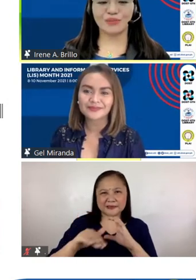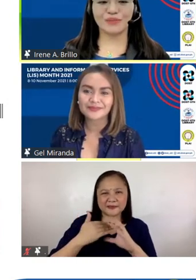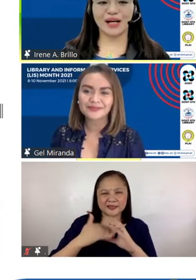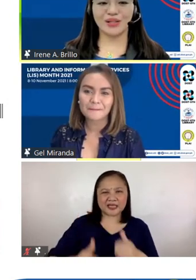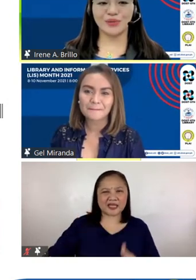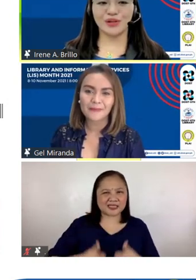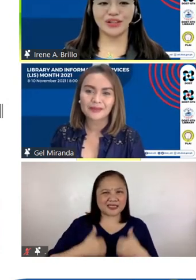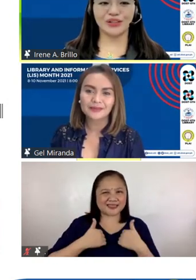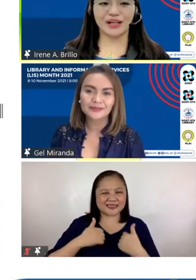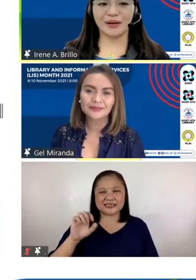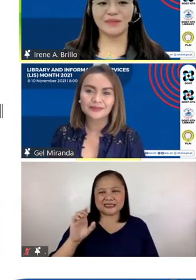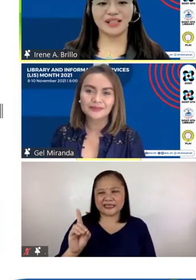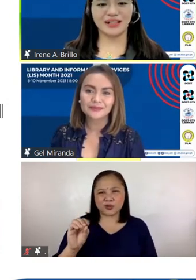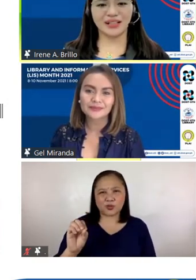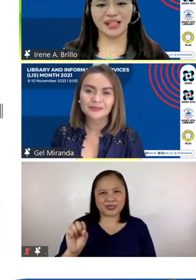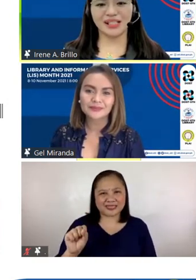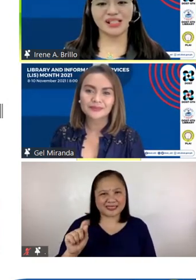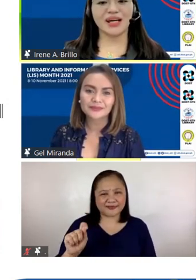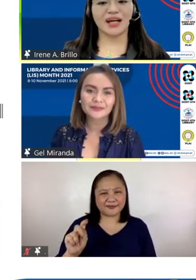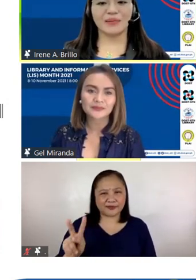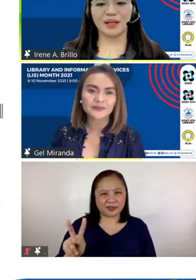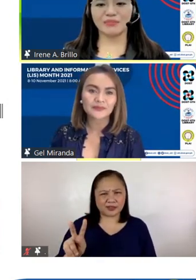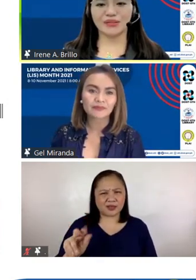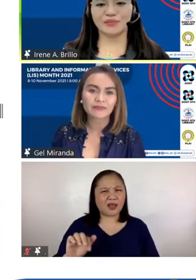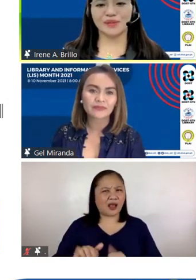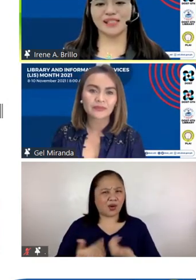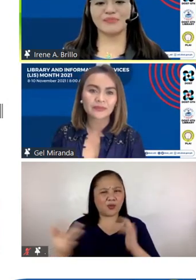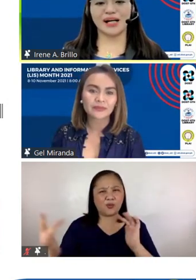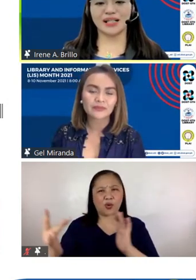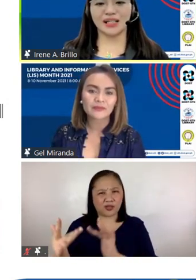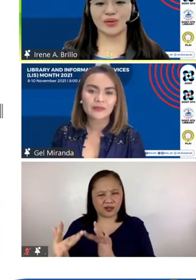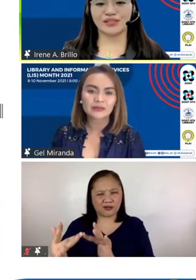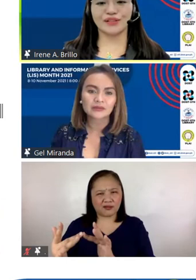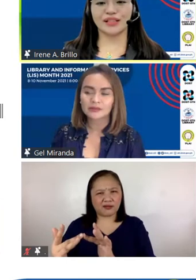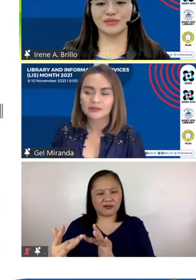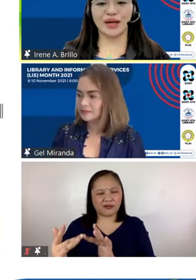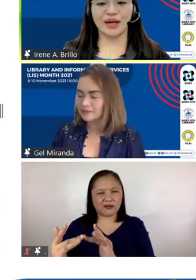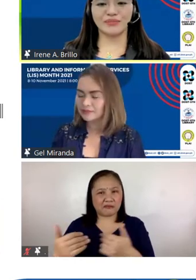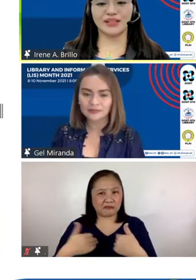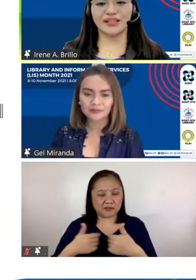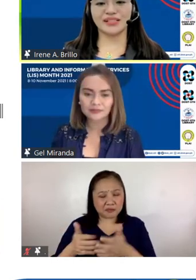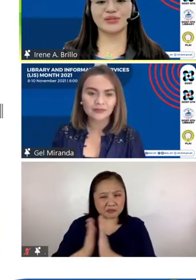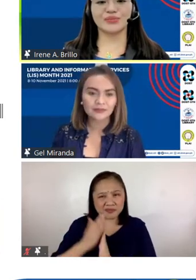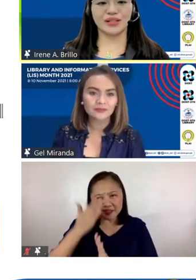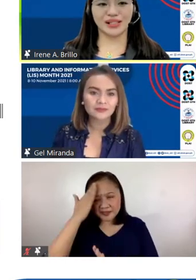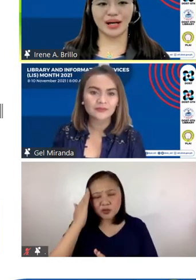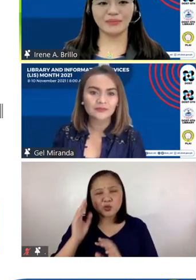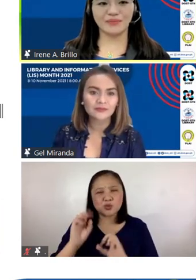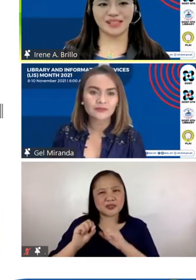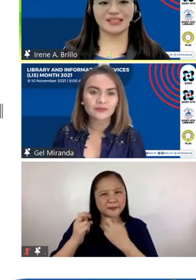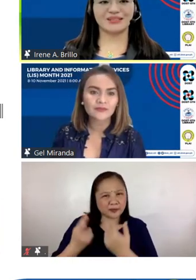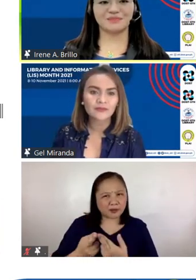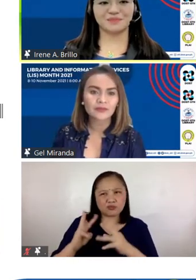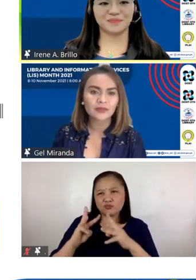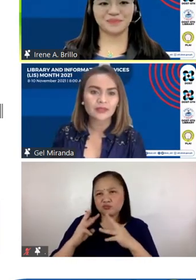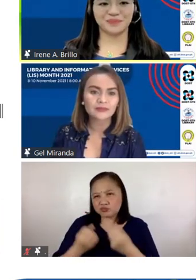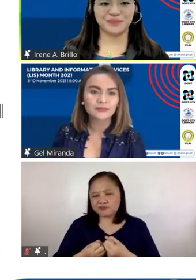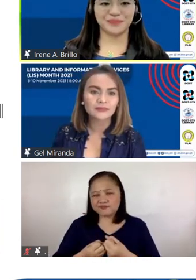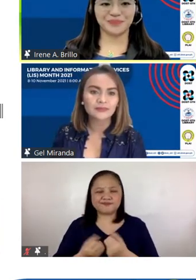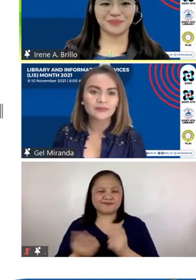DOST-TV, kung paano po kayo marireach kapag meron po silang mga request for webinars or workshops?